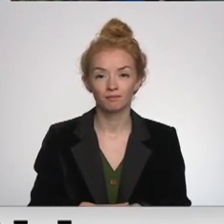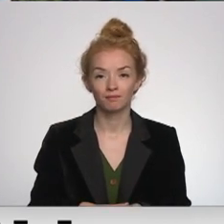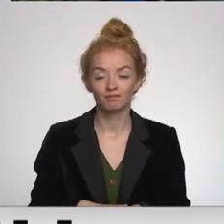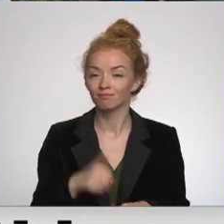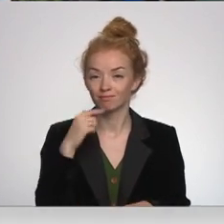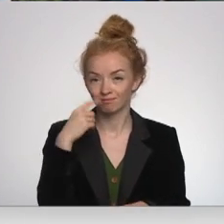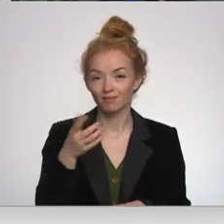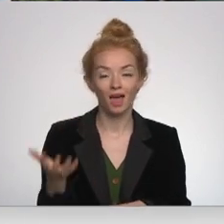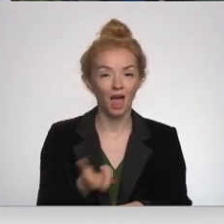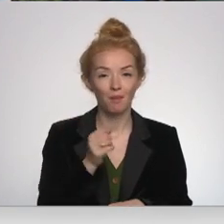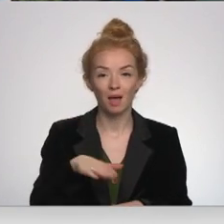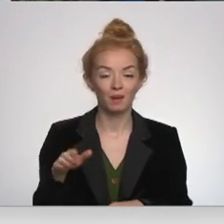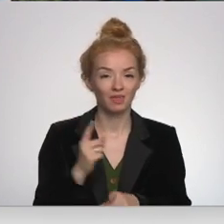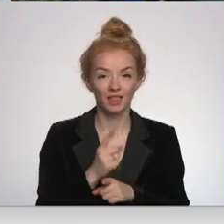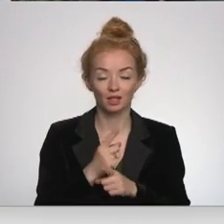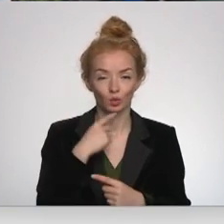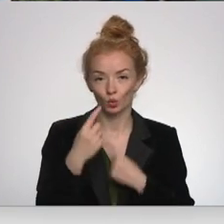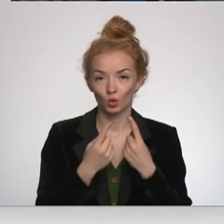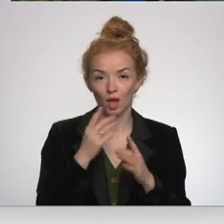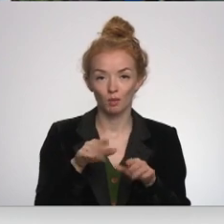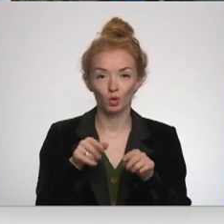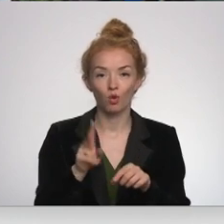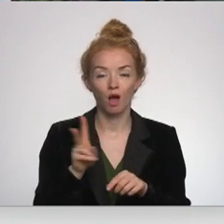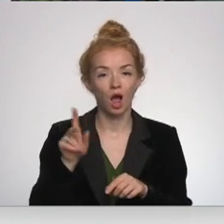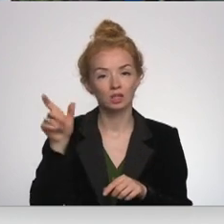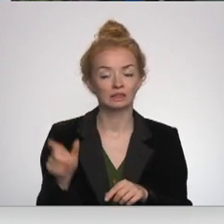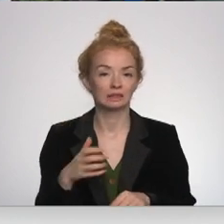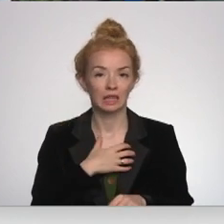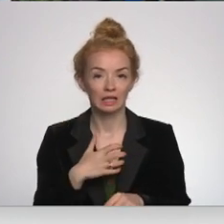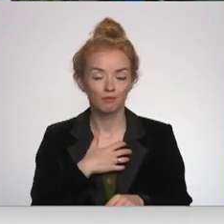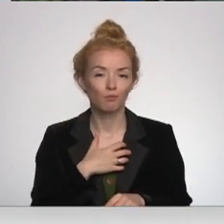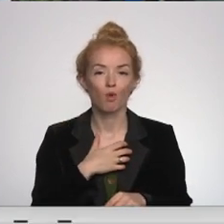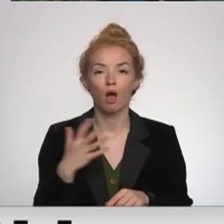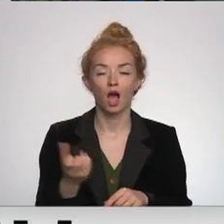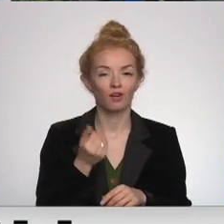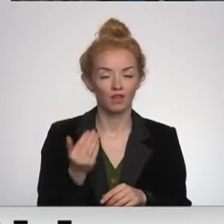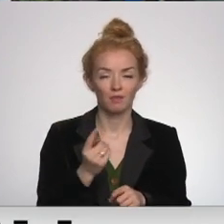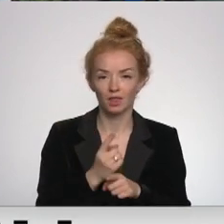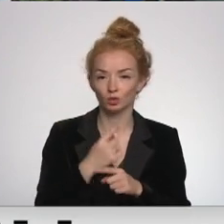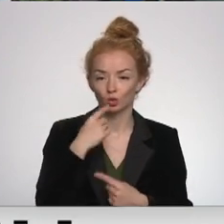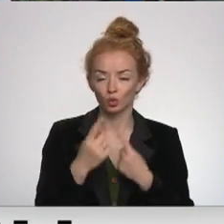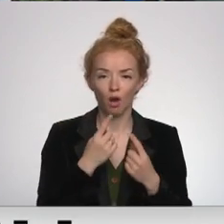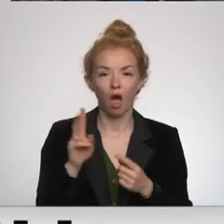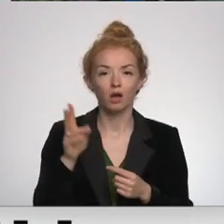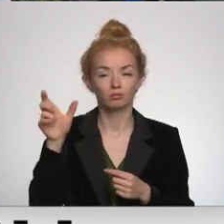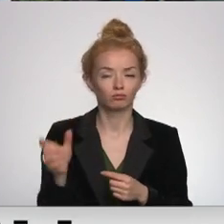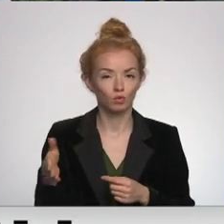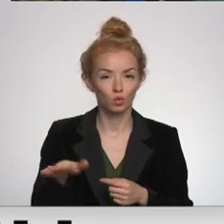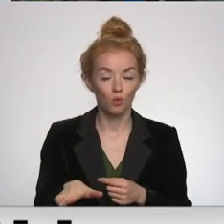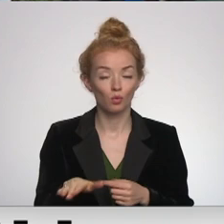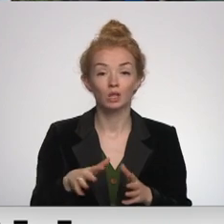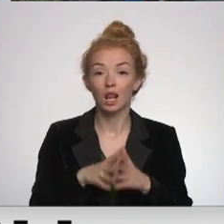Ar bērniem nedrīkst runāt par to, ka kāds slimo, nedod Dievs ar viņiem runāt par to, ka kāds mirst.